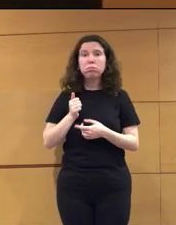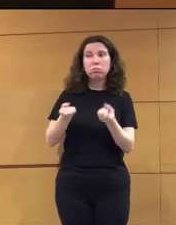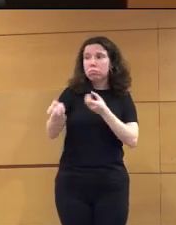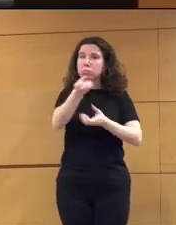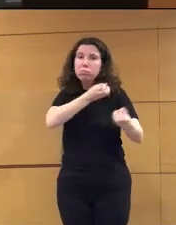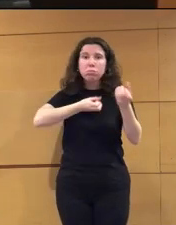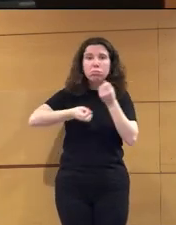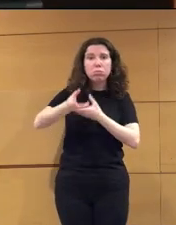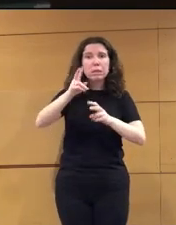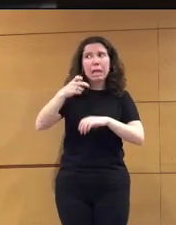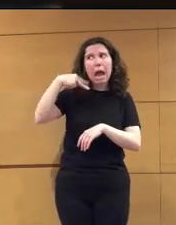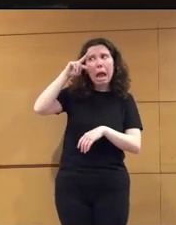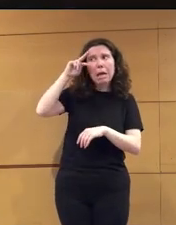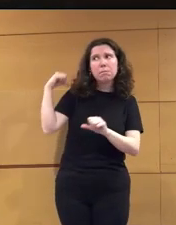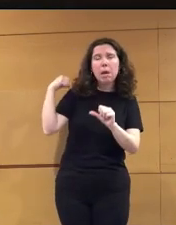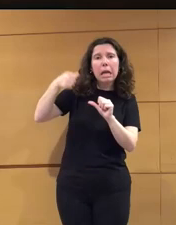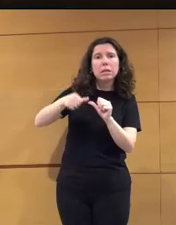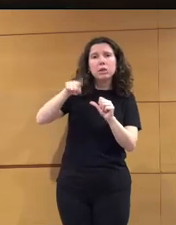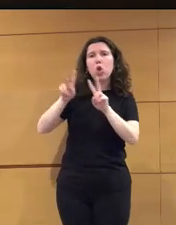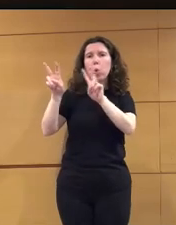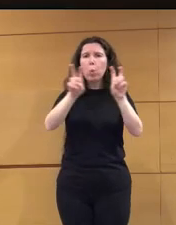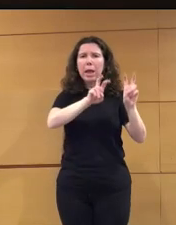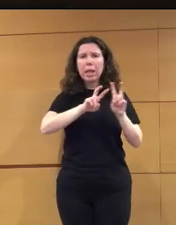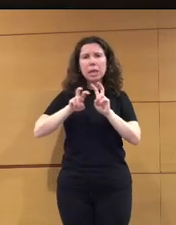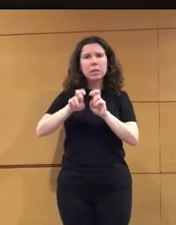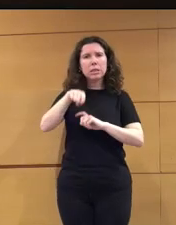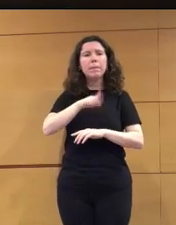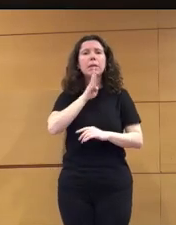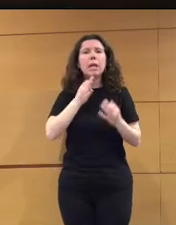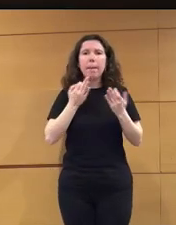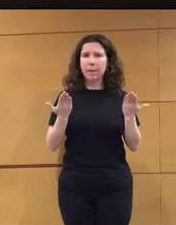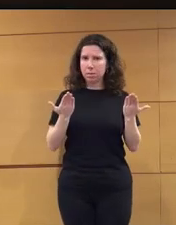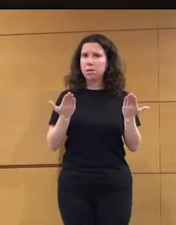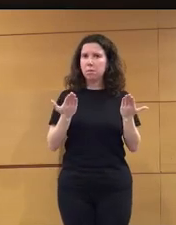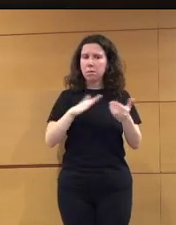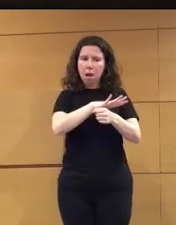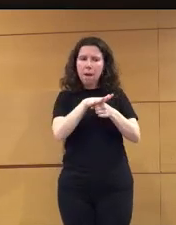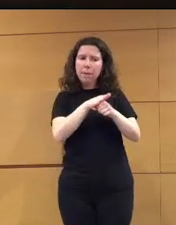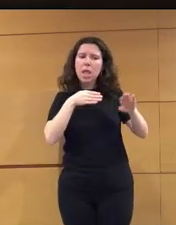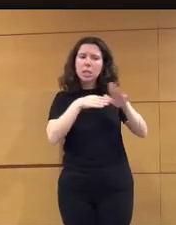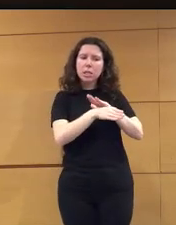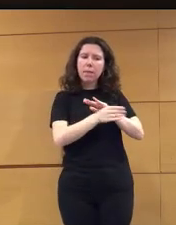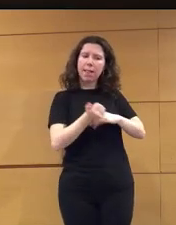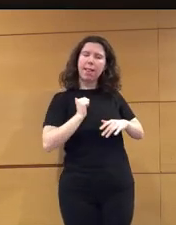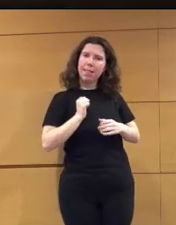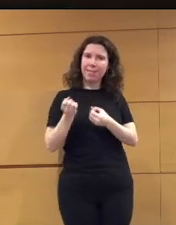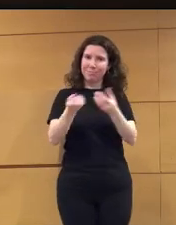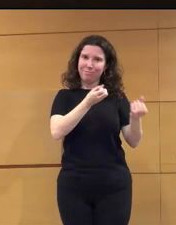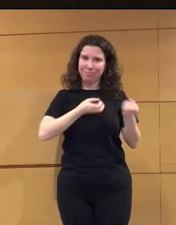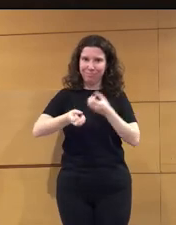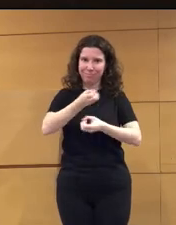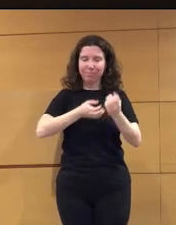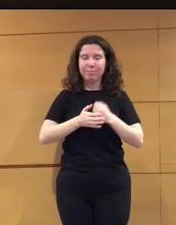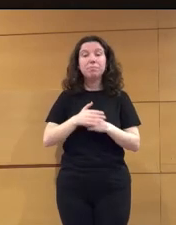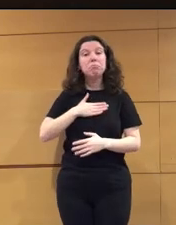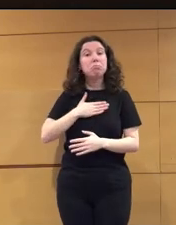novetats, experiències i per estar una mica al dia de tot el que va passant en l'àmbit d'accessibilitat. La meva